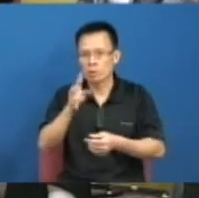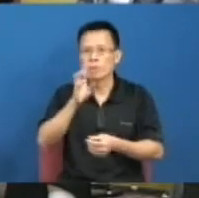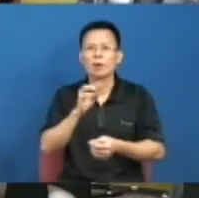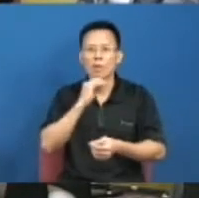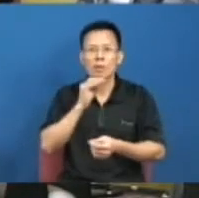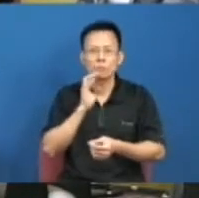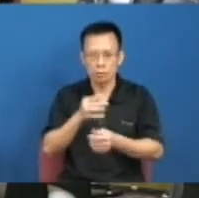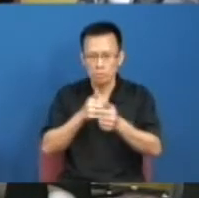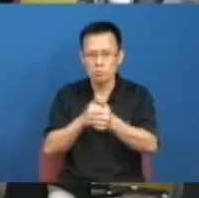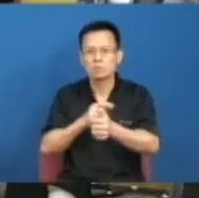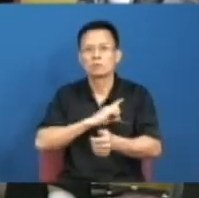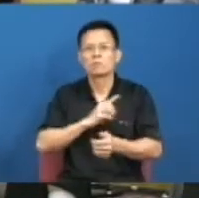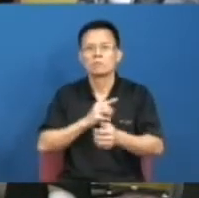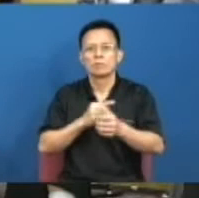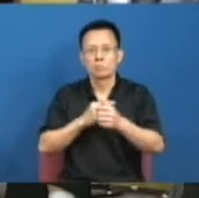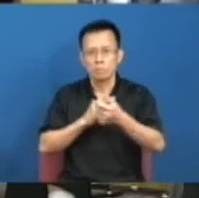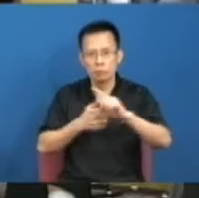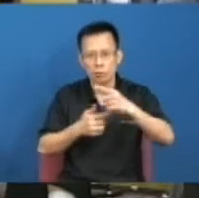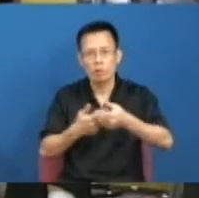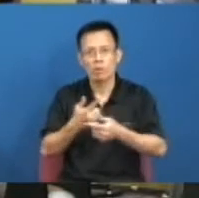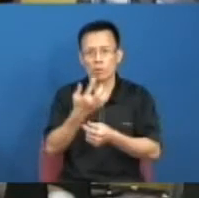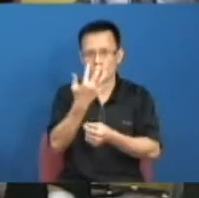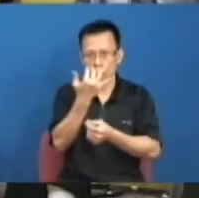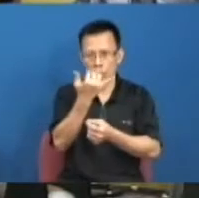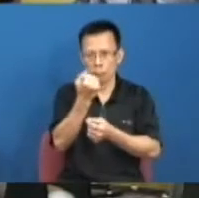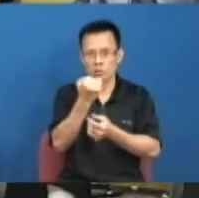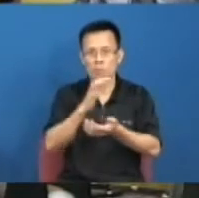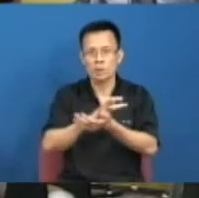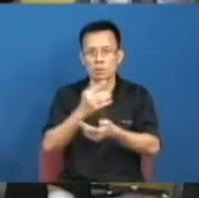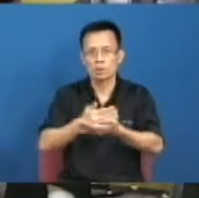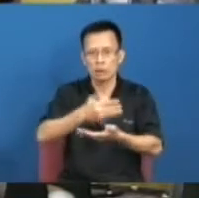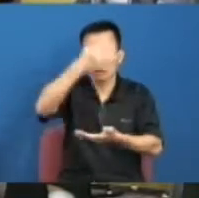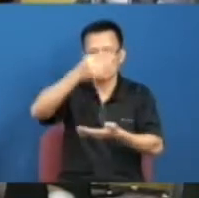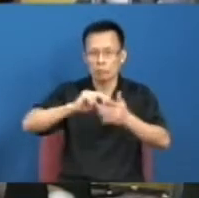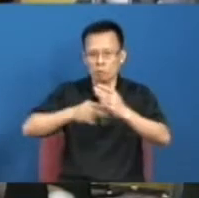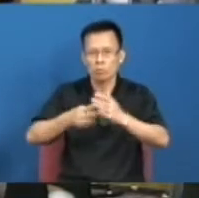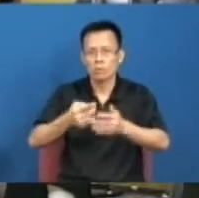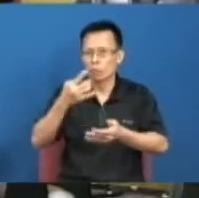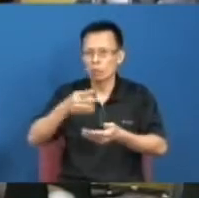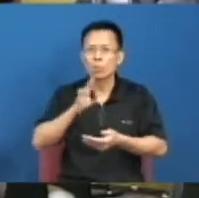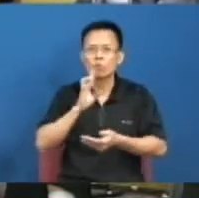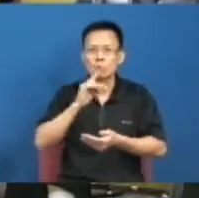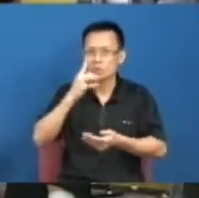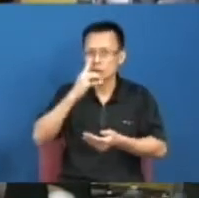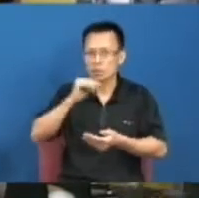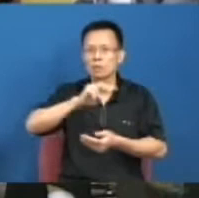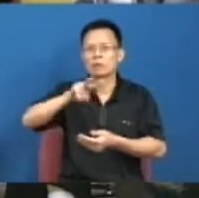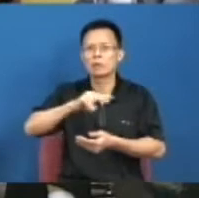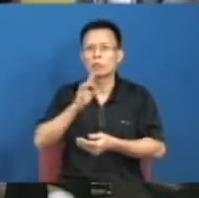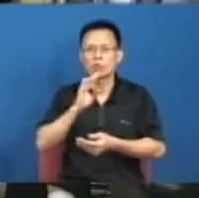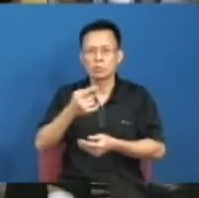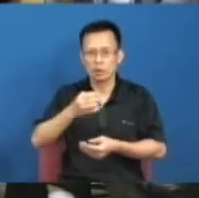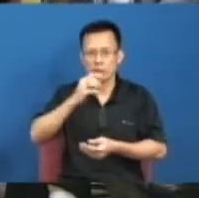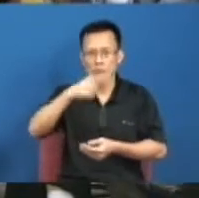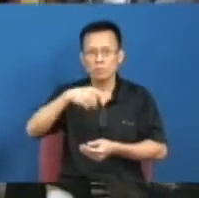我哋試過一間六十年樓齡嘅樓咧，我哋都可以復修到新嘅一樣。其實上次嗰個傑作咧，都係阿陳生有份做噶嘛。 係